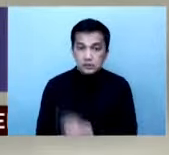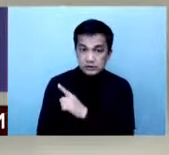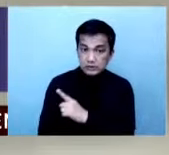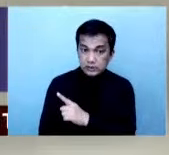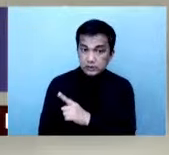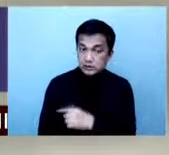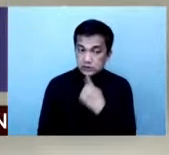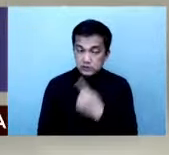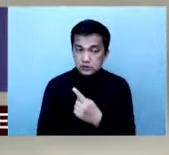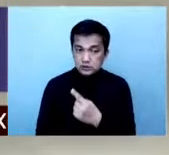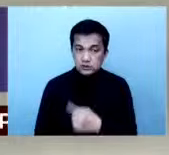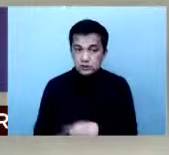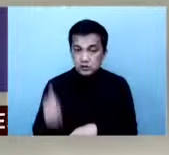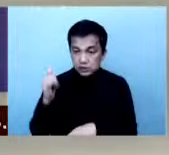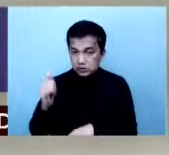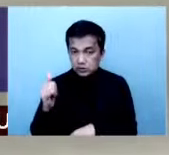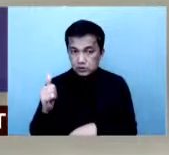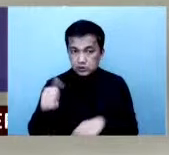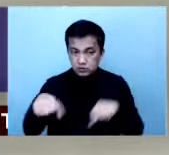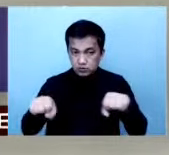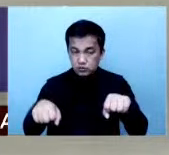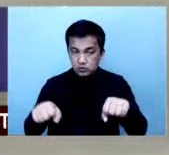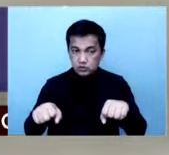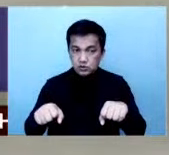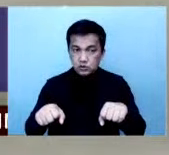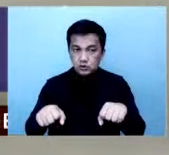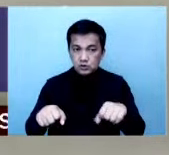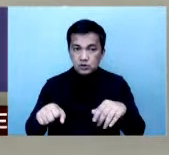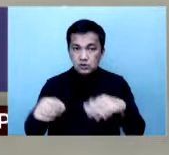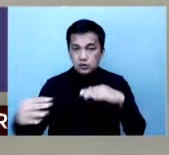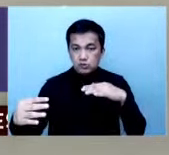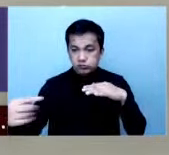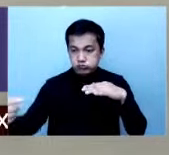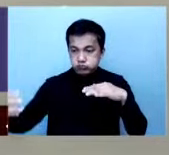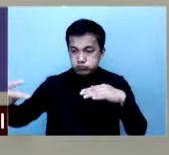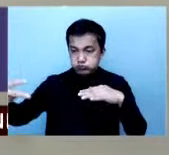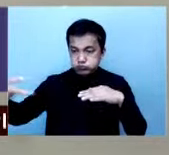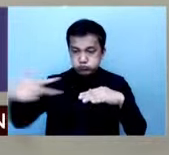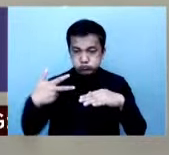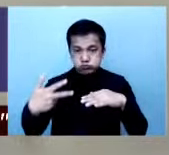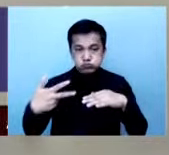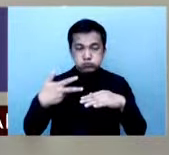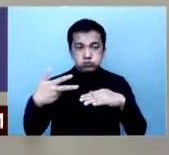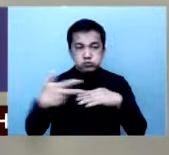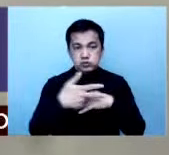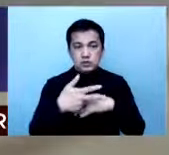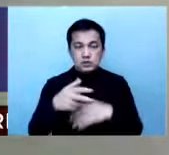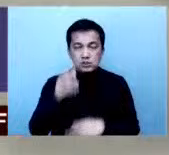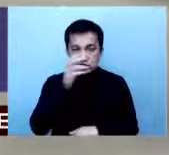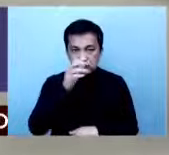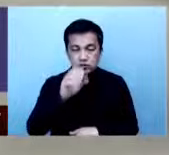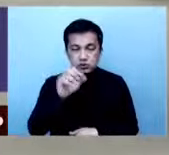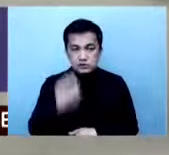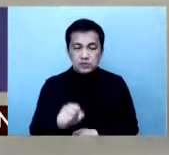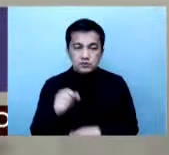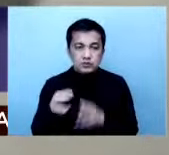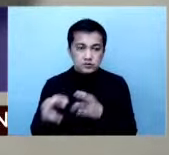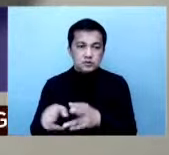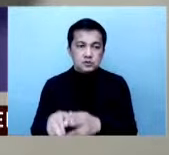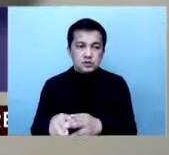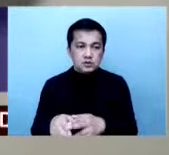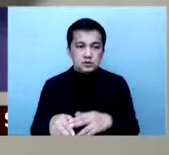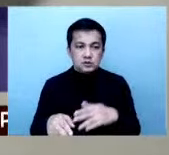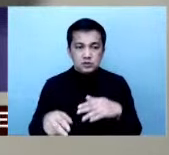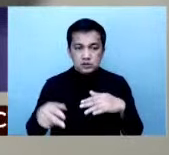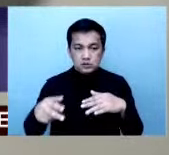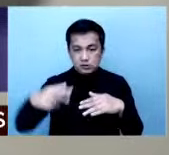sa pul sa dashcam ang motor na ito na napunta sa kabilang linya sa Cebu south road properties kaninang umaga tumama ang motor sa center